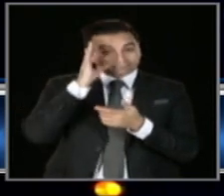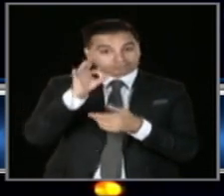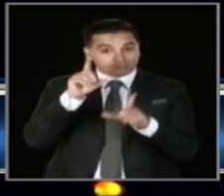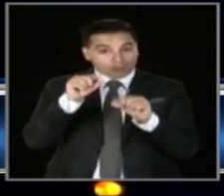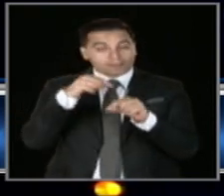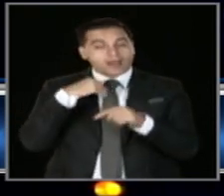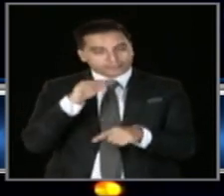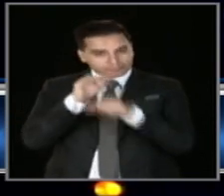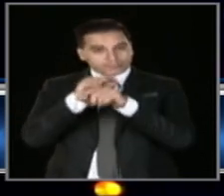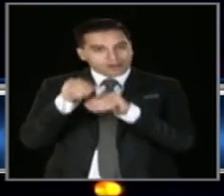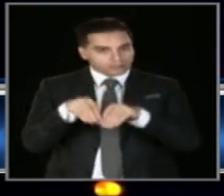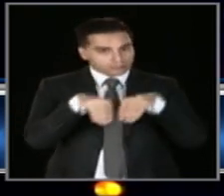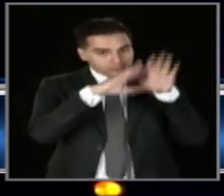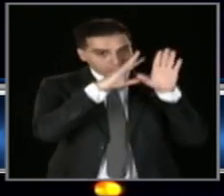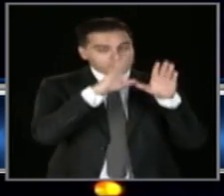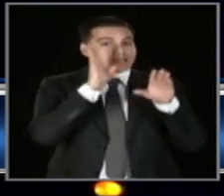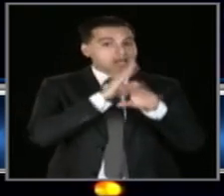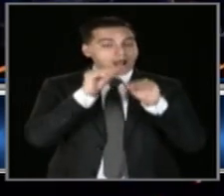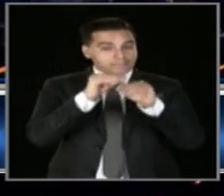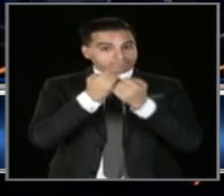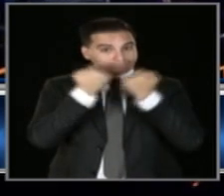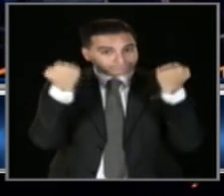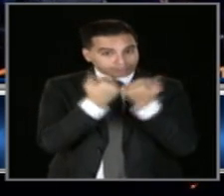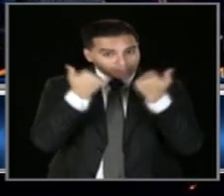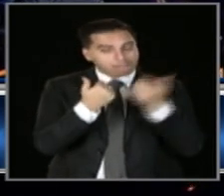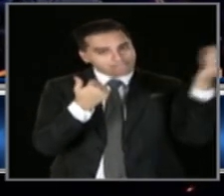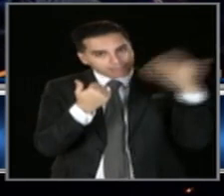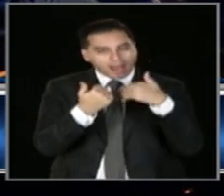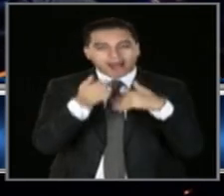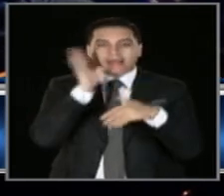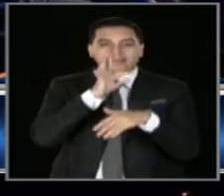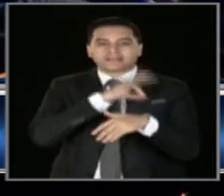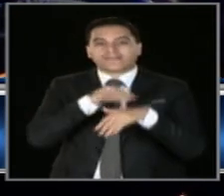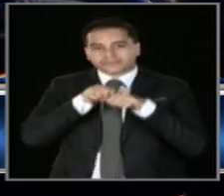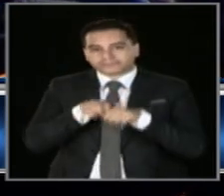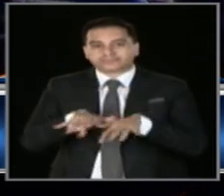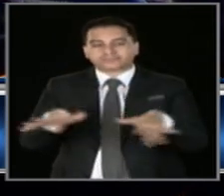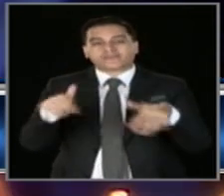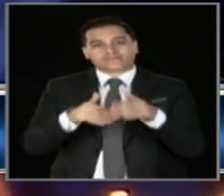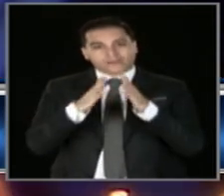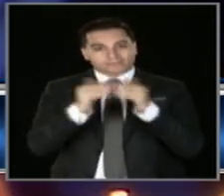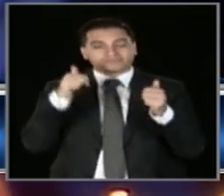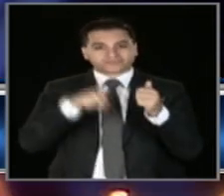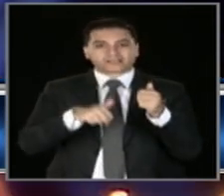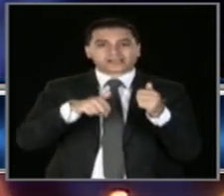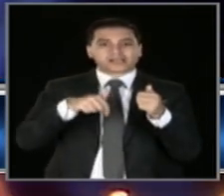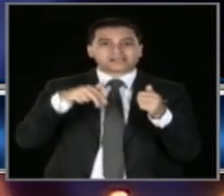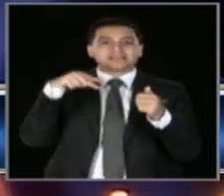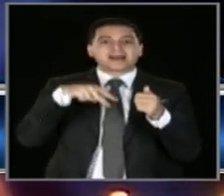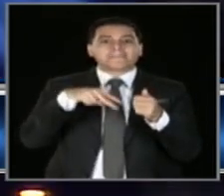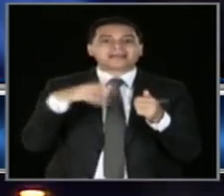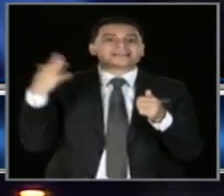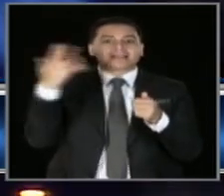المتميزين ويرجعوا بهذه المنح بعلم بينفعهم وبينفع مجتمعهم. في حوالي 8 كليات